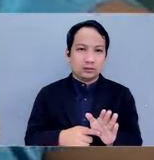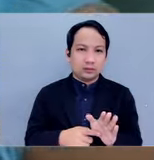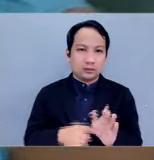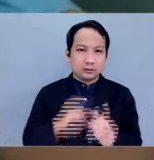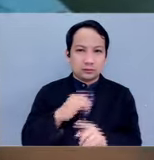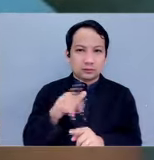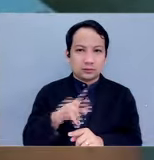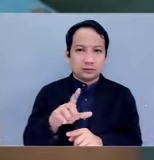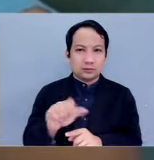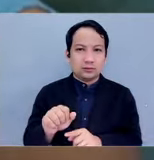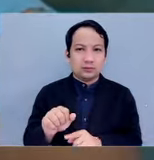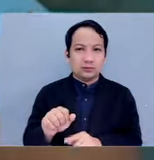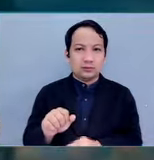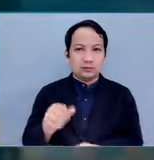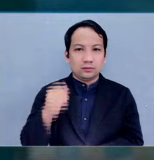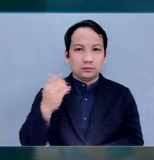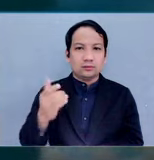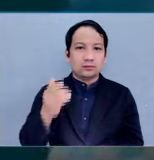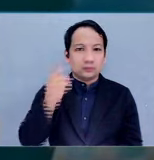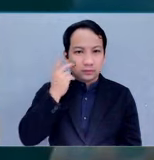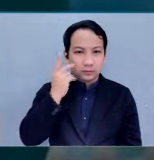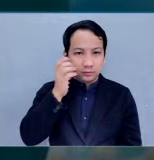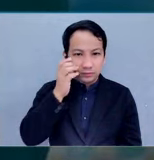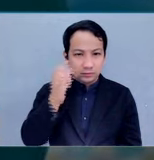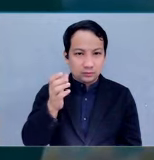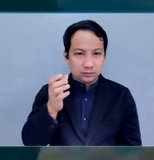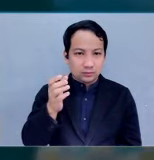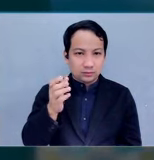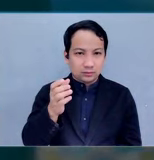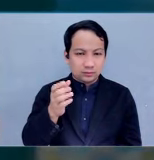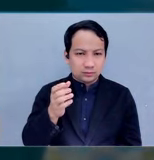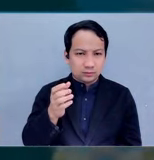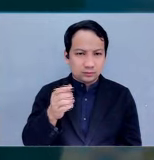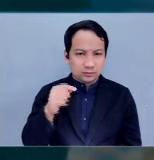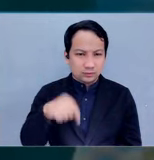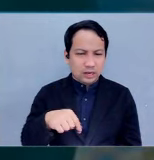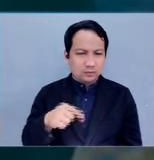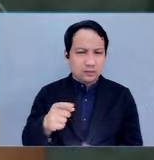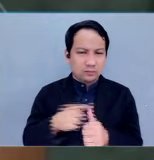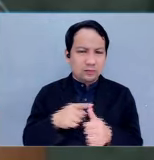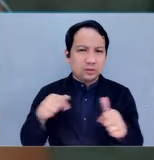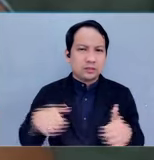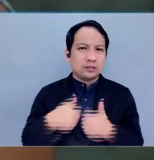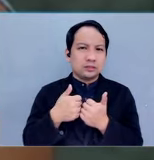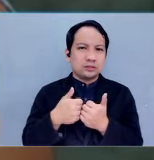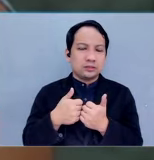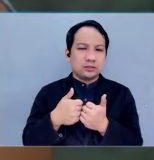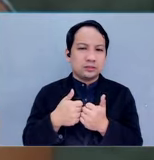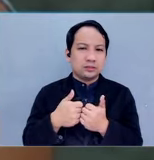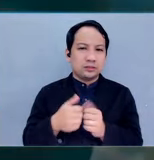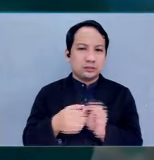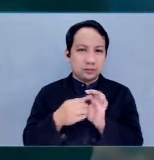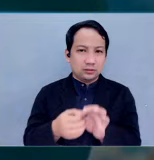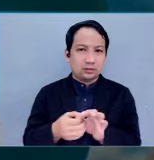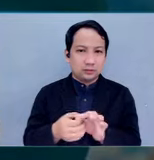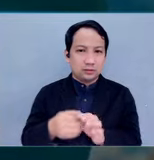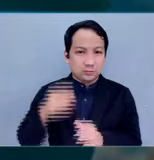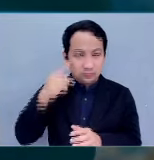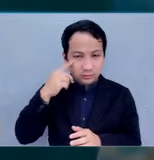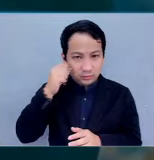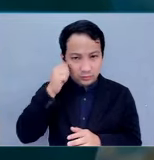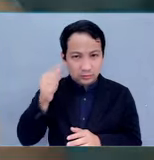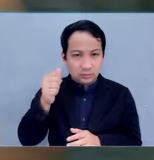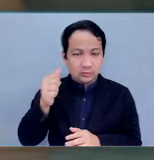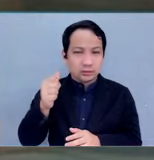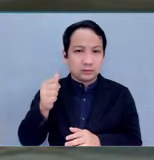na ginagampanan ni Kim Chu. Ayon kay Kim, ito na ang pinaka-challenging role niya. Si Paolo Avellino naman gumaganap